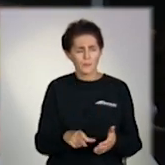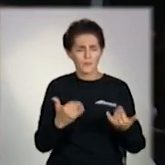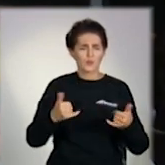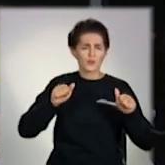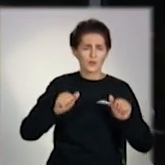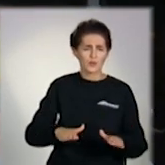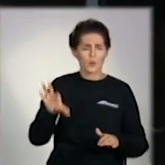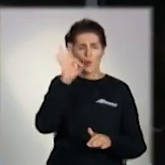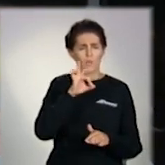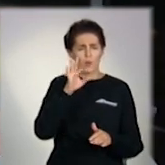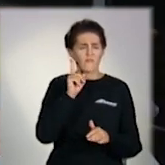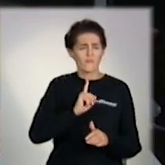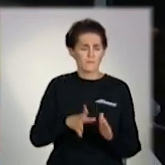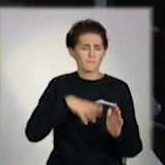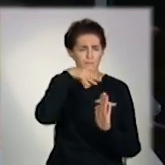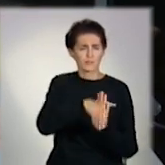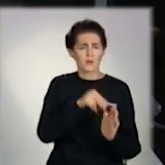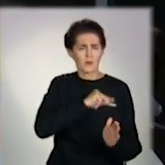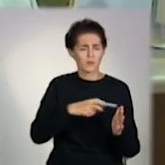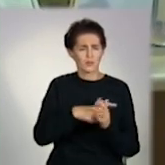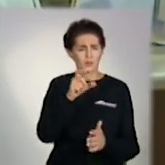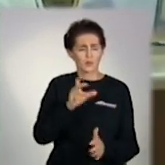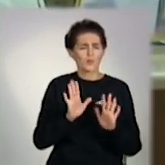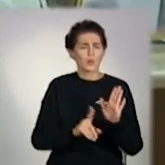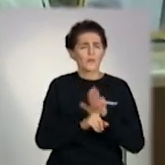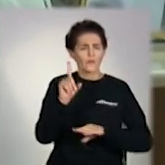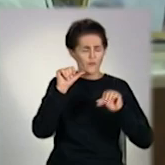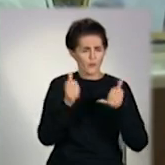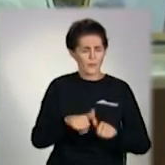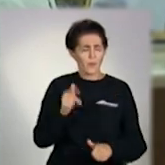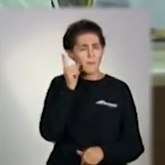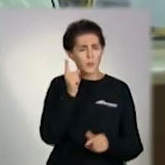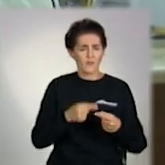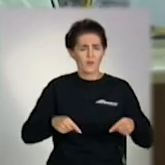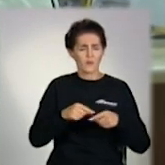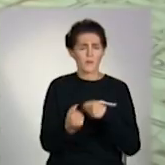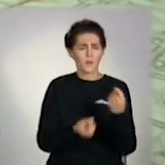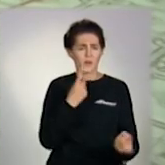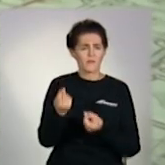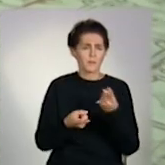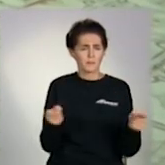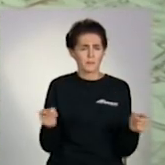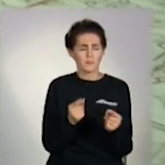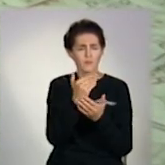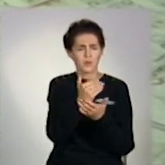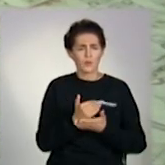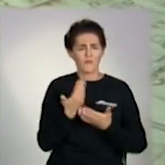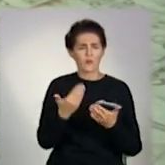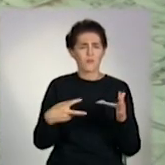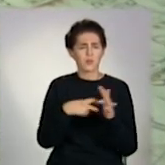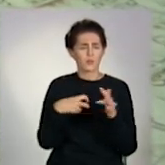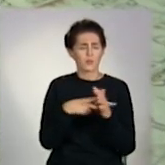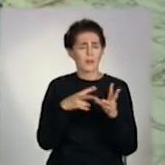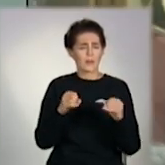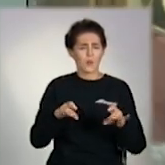о штатному почтальйоні тут, тобто все тільки налажується. Мобільні відділення з'являються у межах проєкту «Пошта на колесах».